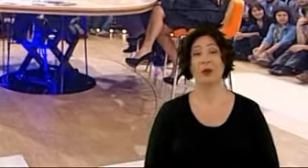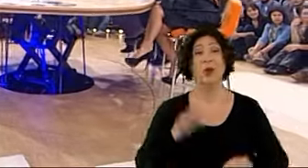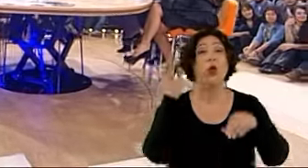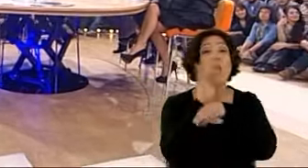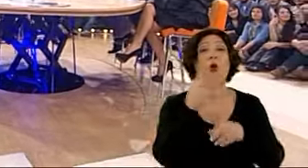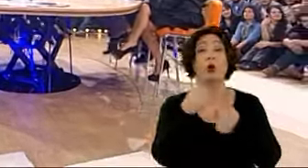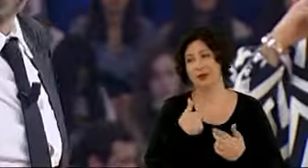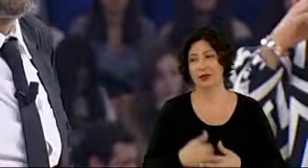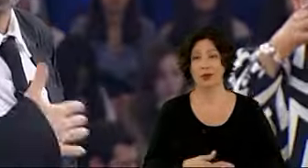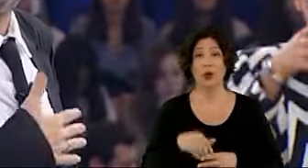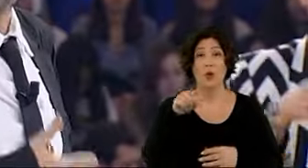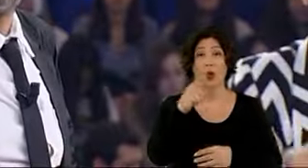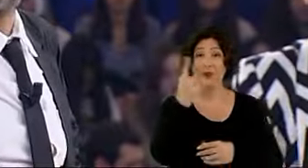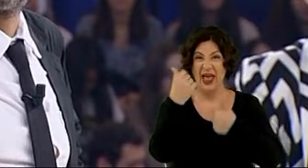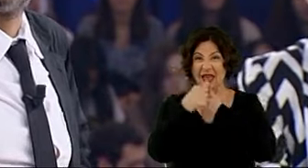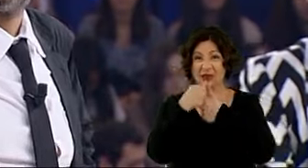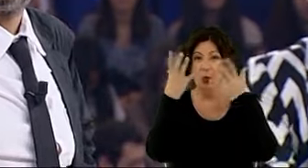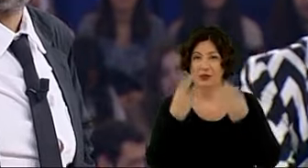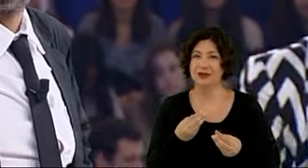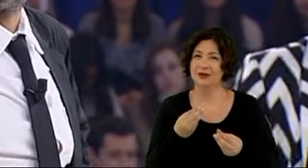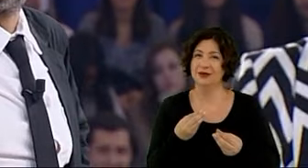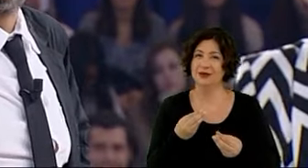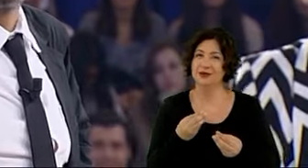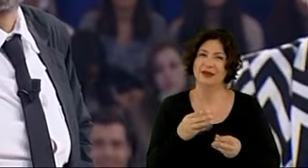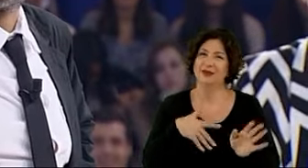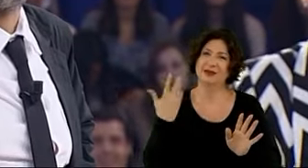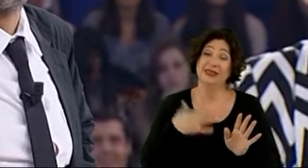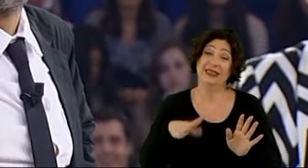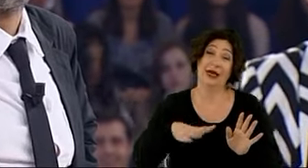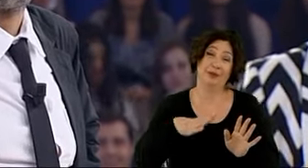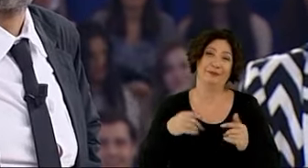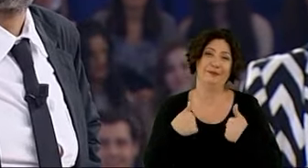golü kocası atmış. Böyle bir eşim olmasını isterdim.